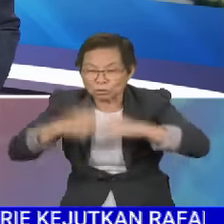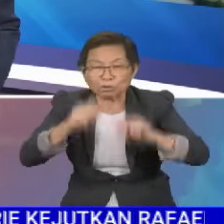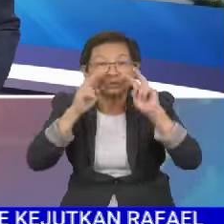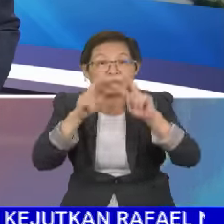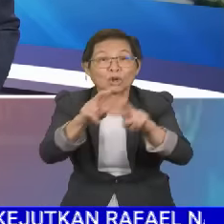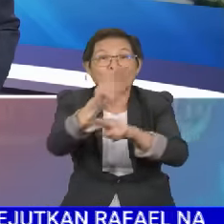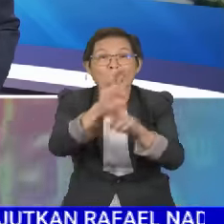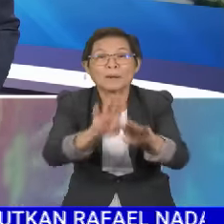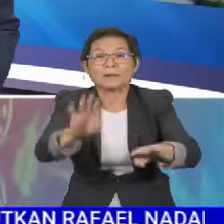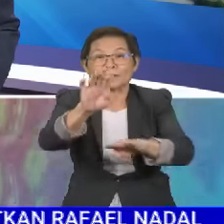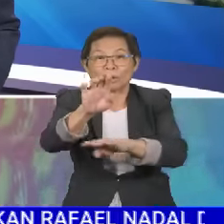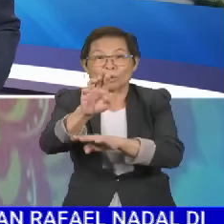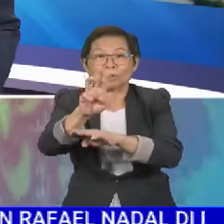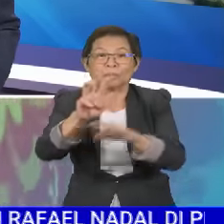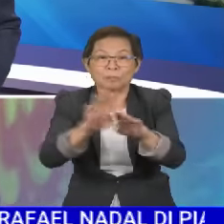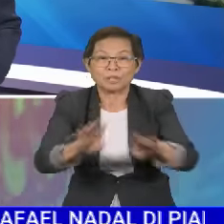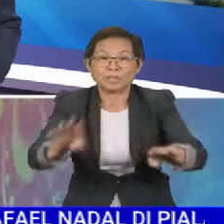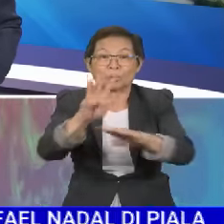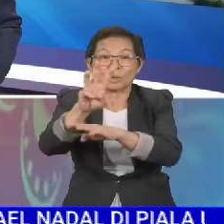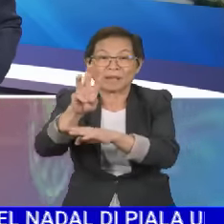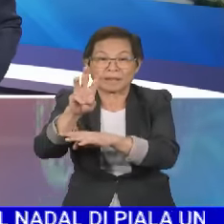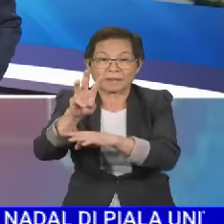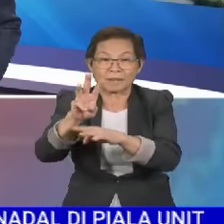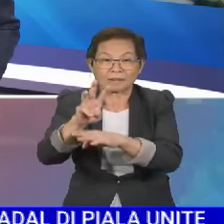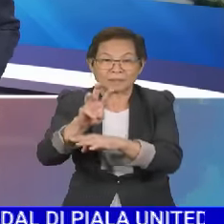bersama sahih di angkasa berdasarkan